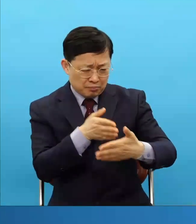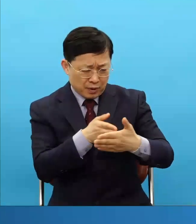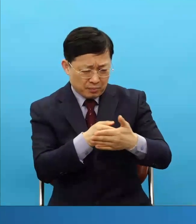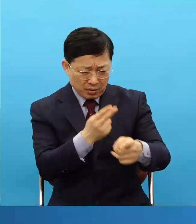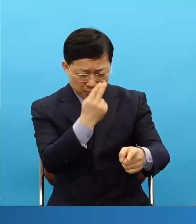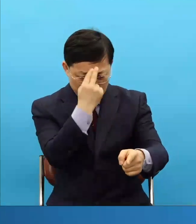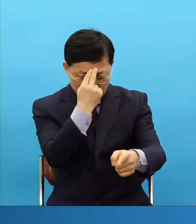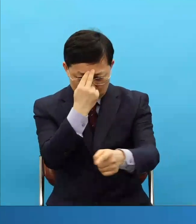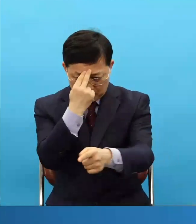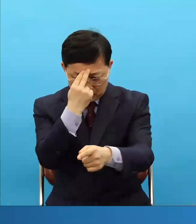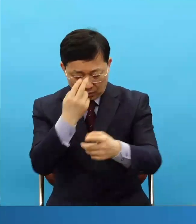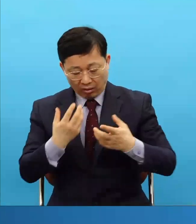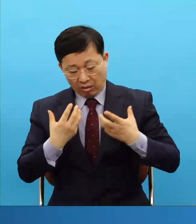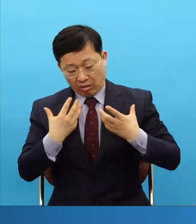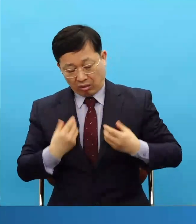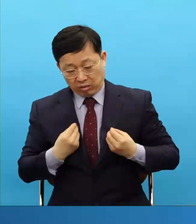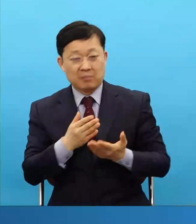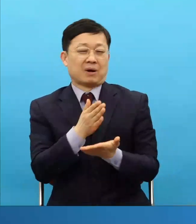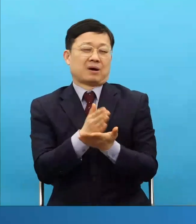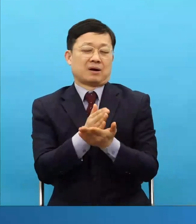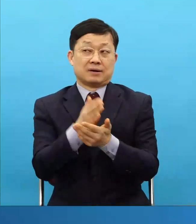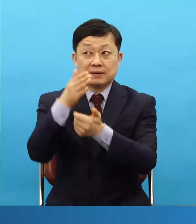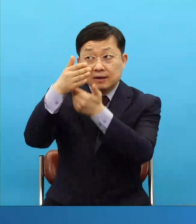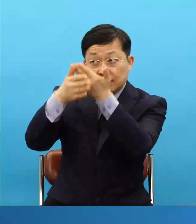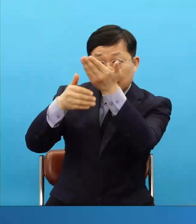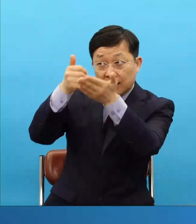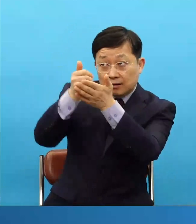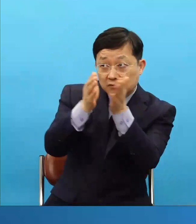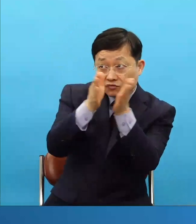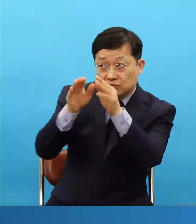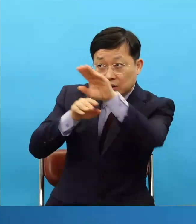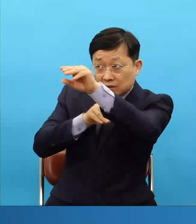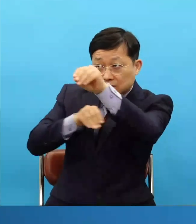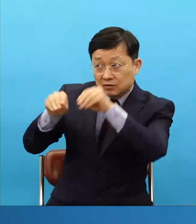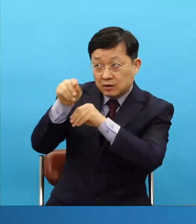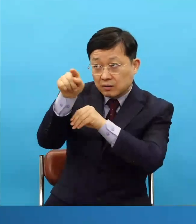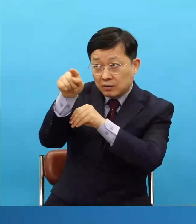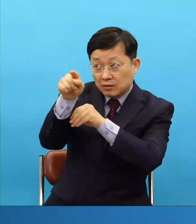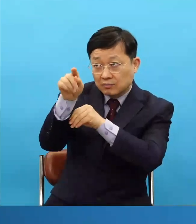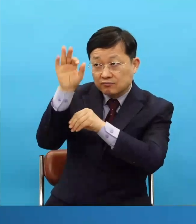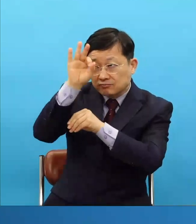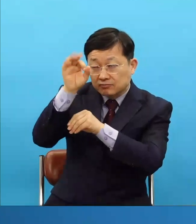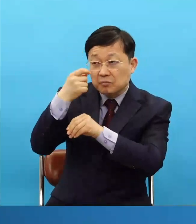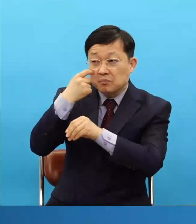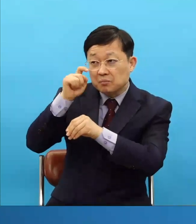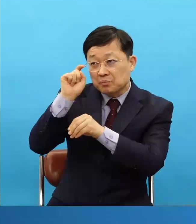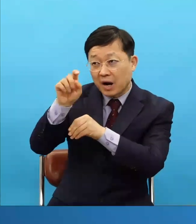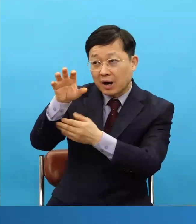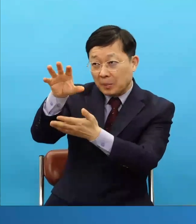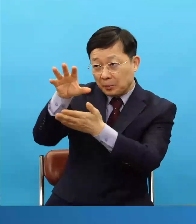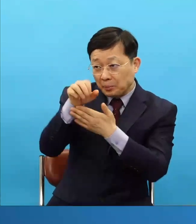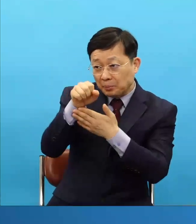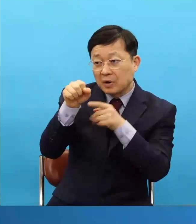discouraged, 하나님이 준비해 놓은 전환점을 찾아내야 돼요. but find the turning point that God has prepared.